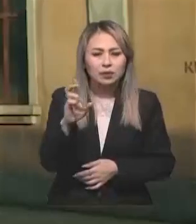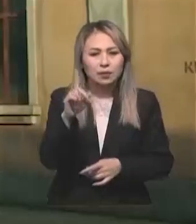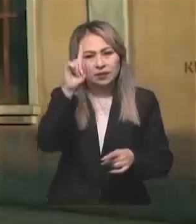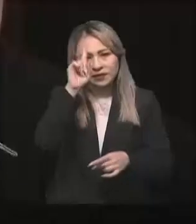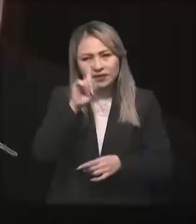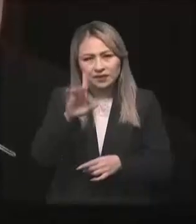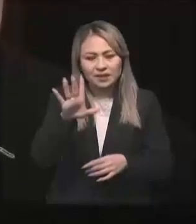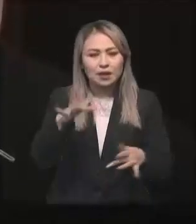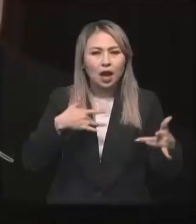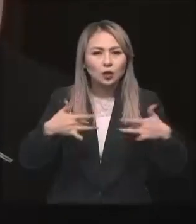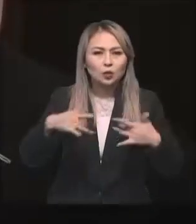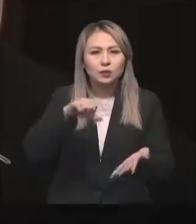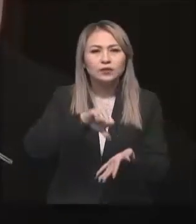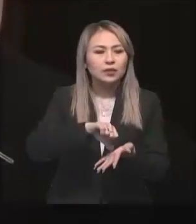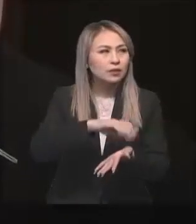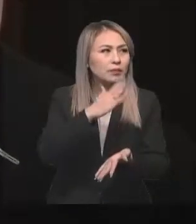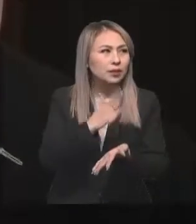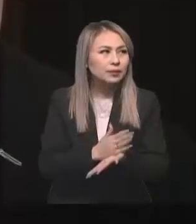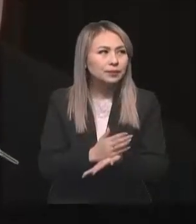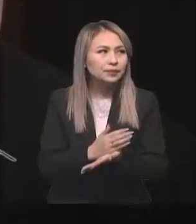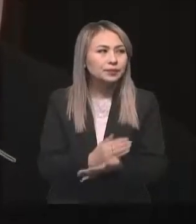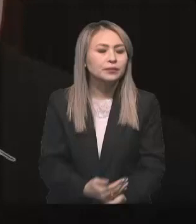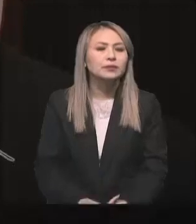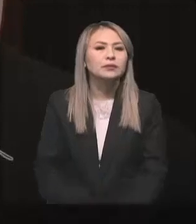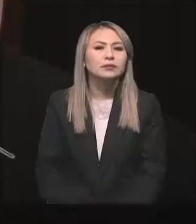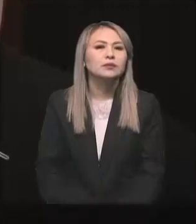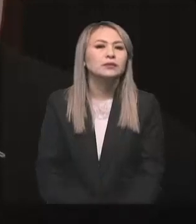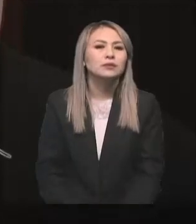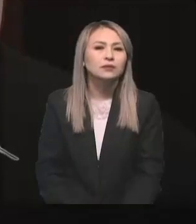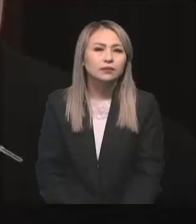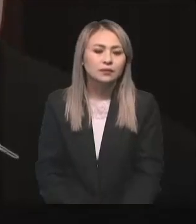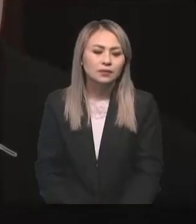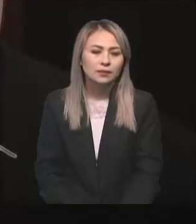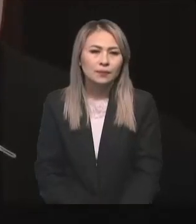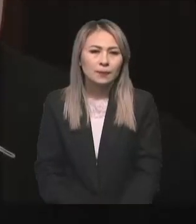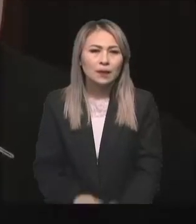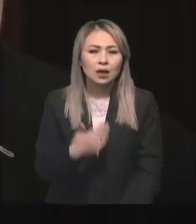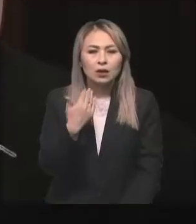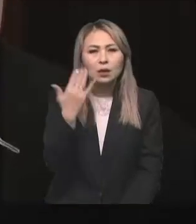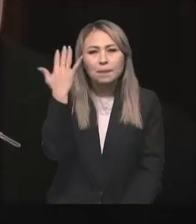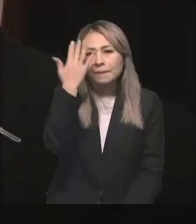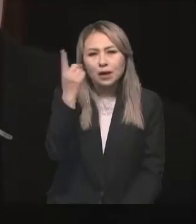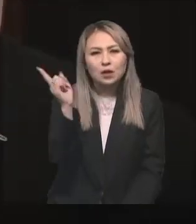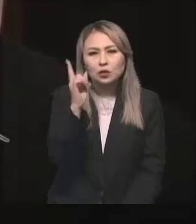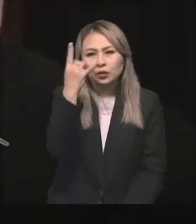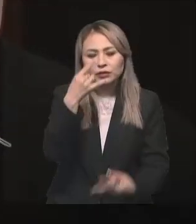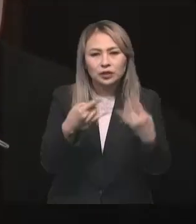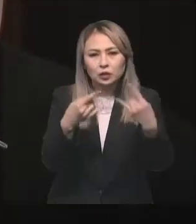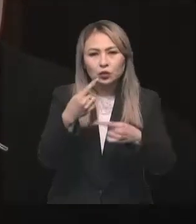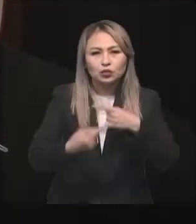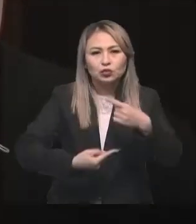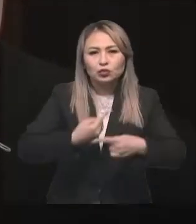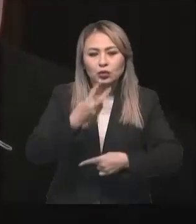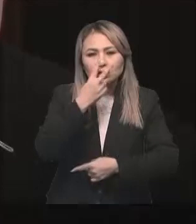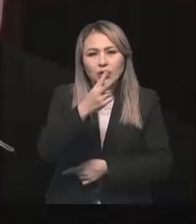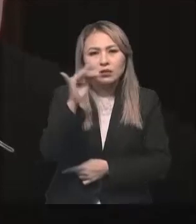бар. Целью фильма, конечно, было, чтобы молодое поколение... Кинода ұрпақ сабақтастығын көрсетуге тырыстық.